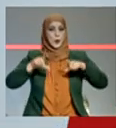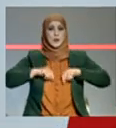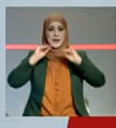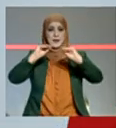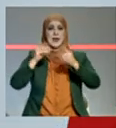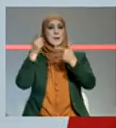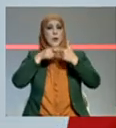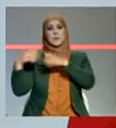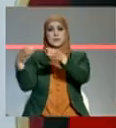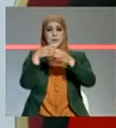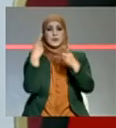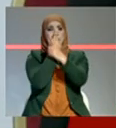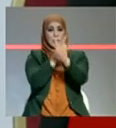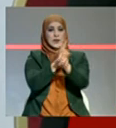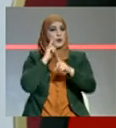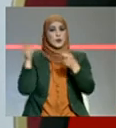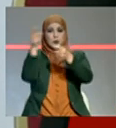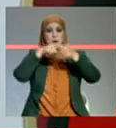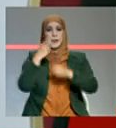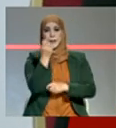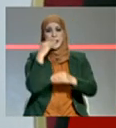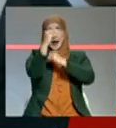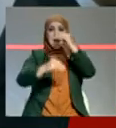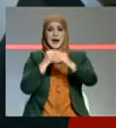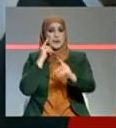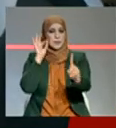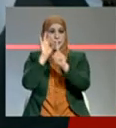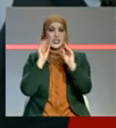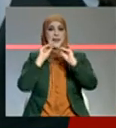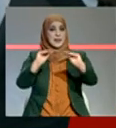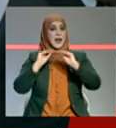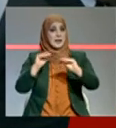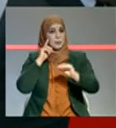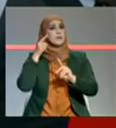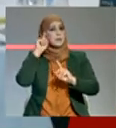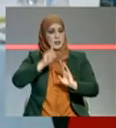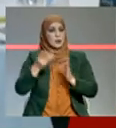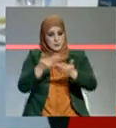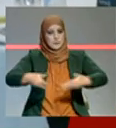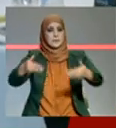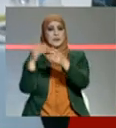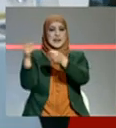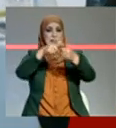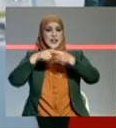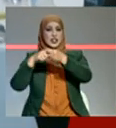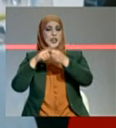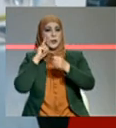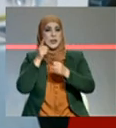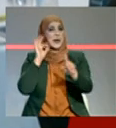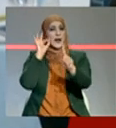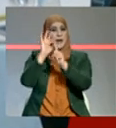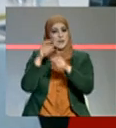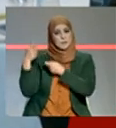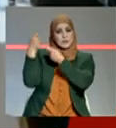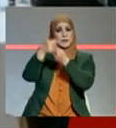التربية والنقابات والشركاء الماليين العالميين من أجل التعليم، الذين يشترطون تشخيصاً تشاركياً بغرض